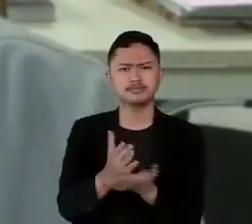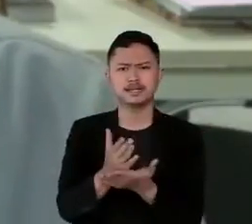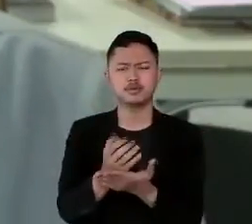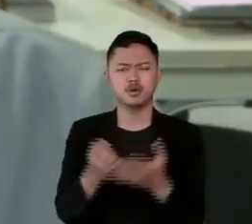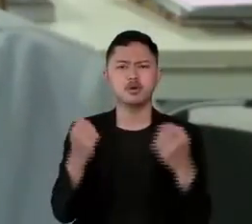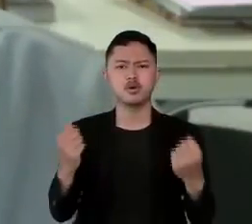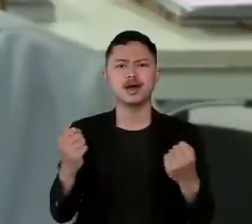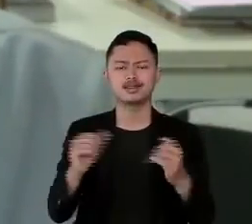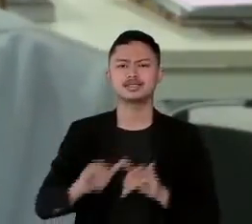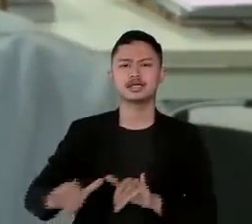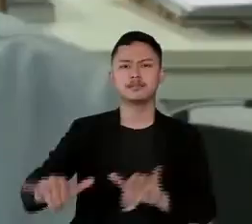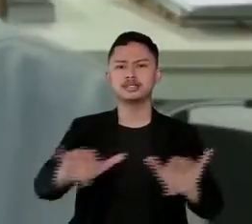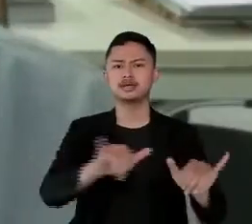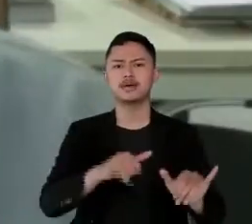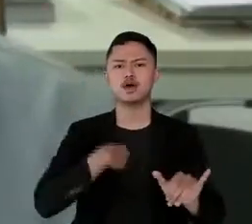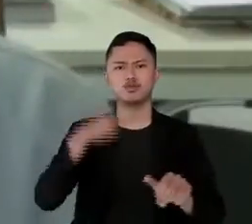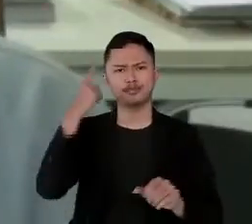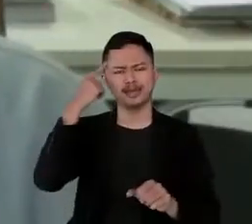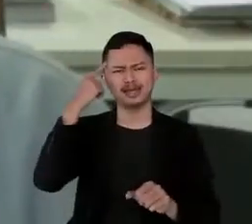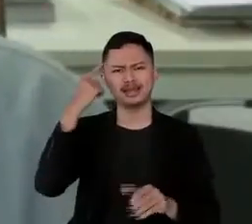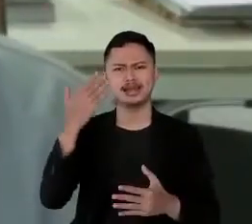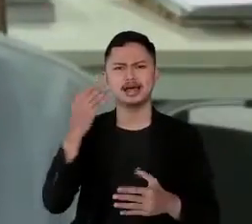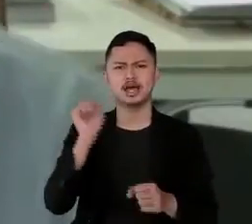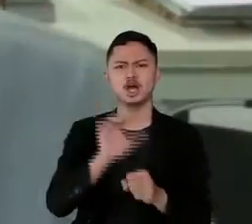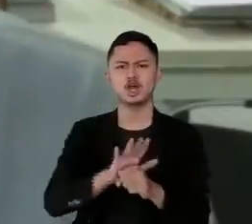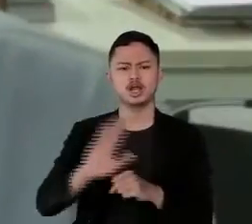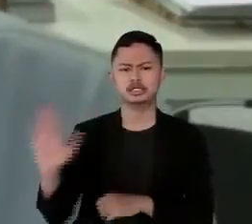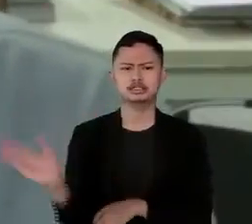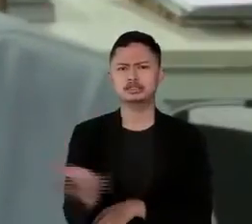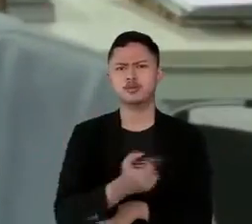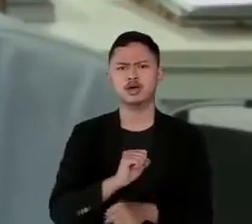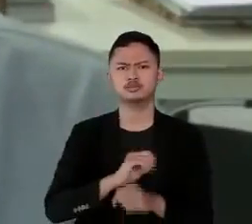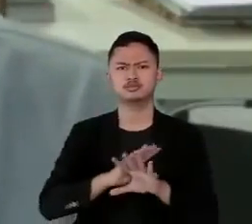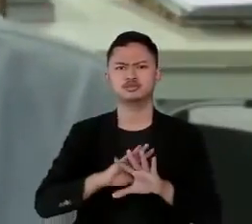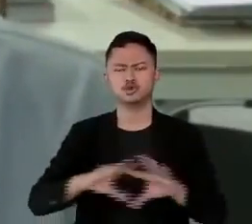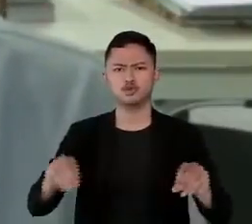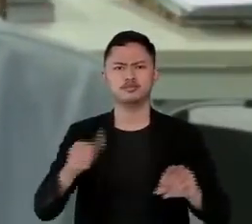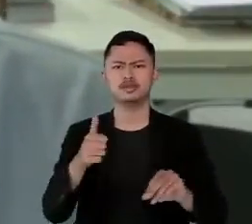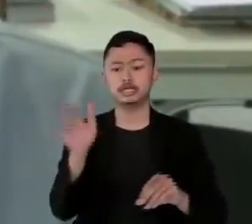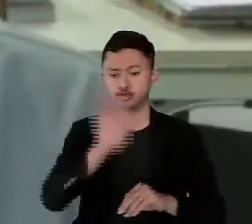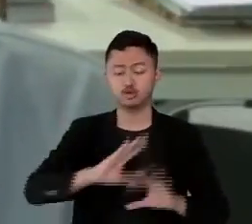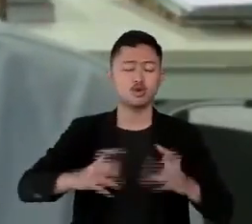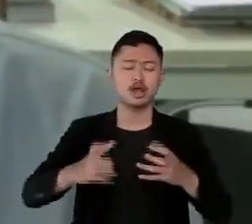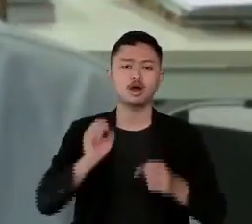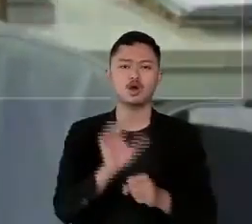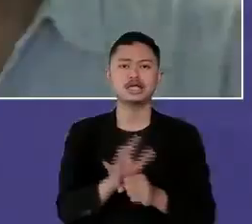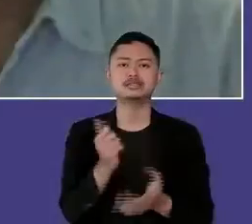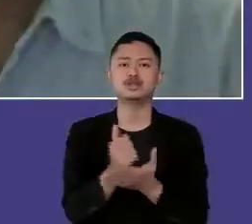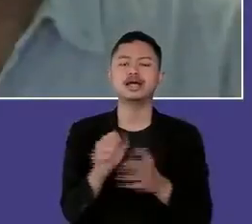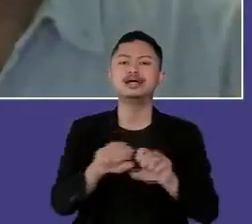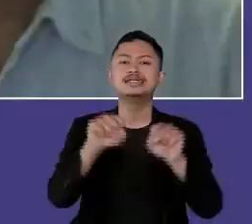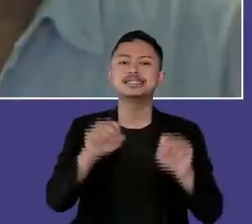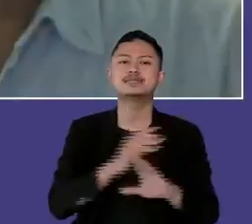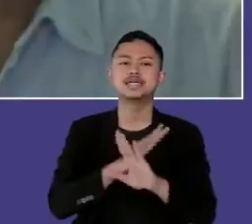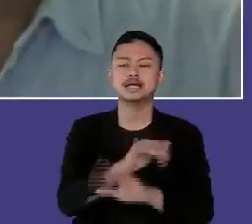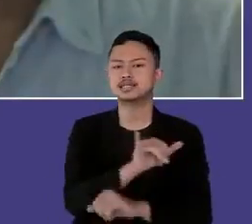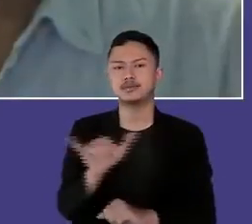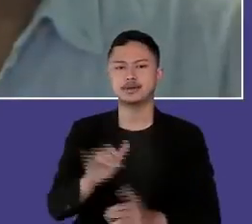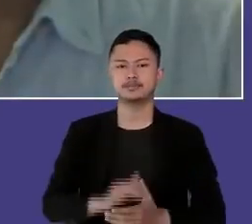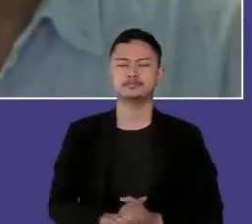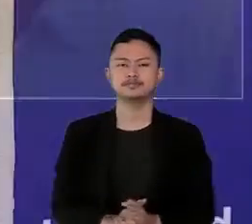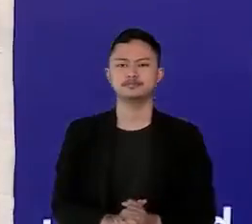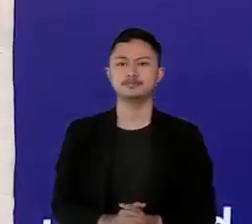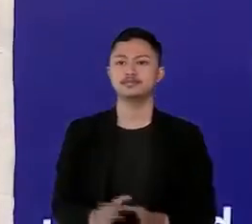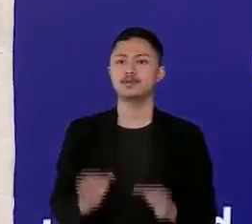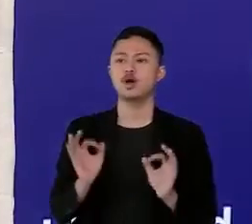dan bersama-sama saya kira sudah cukup untuk mengatasi semua varian yang ada di dunia hai oke yang baik terima kasih Profesor kembali ke